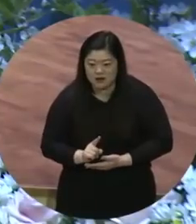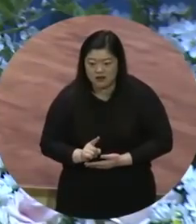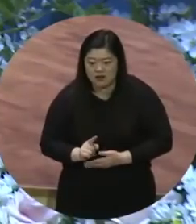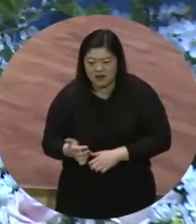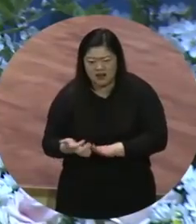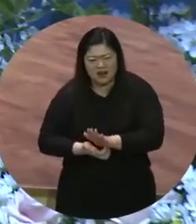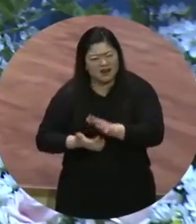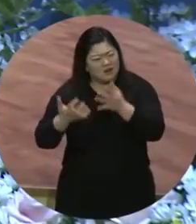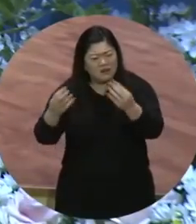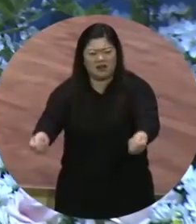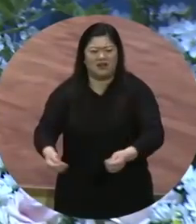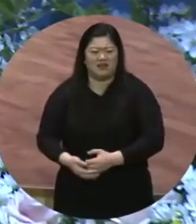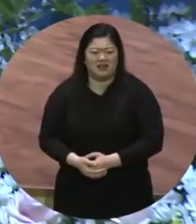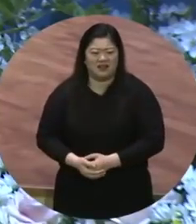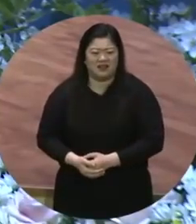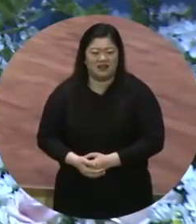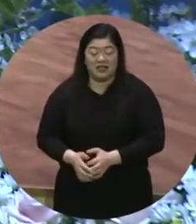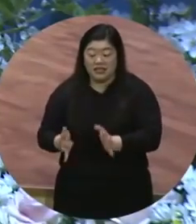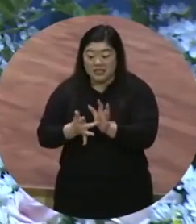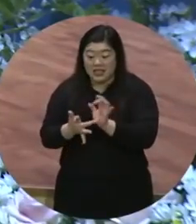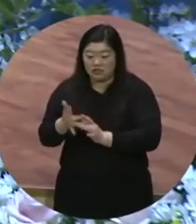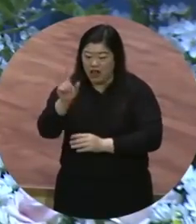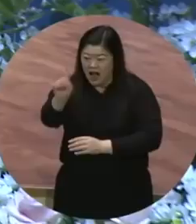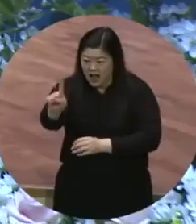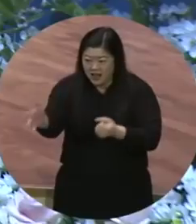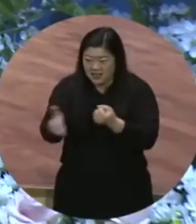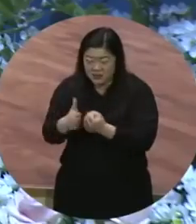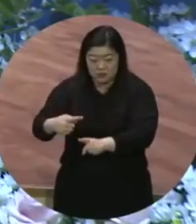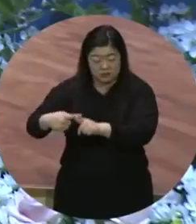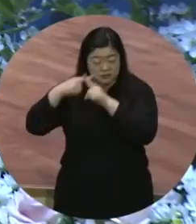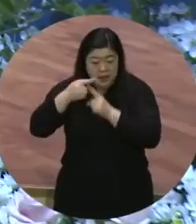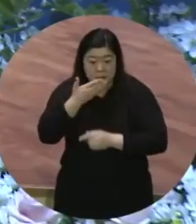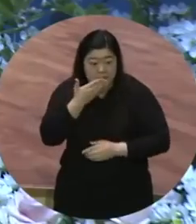앞에 희생할 줄 모르고 예수 그리스도 앞에 죽을 각오는 그냥